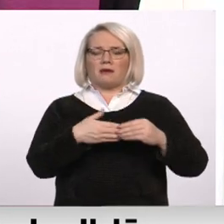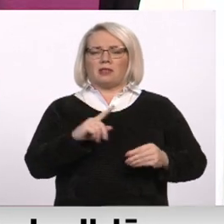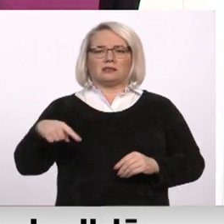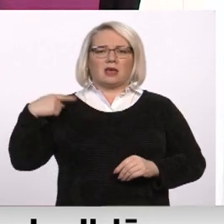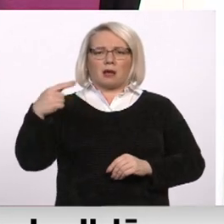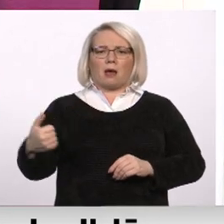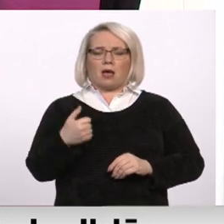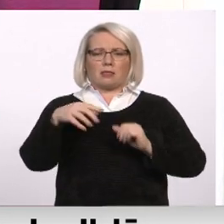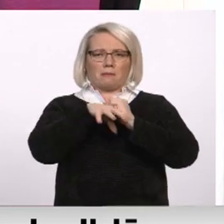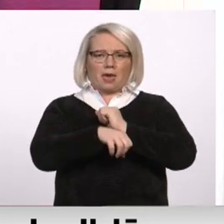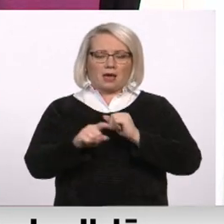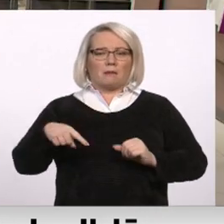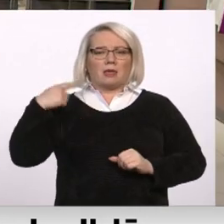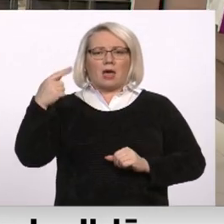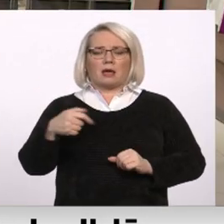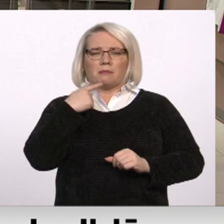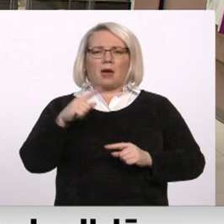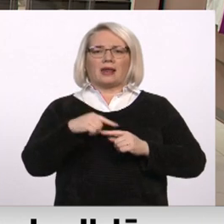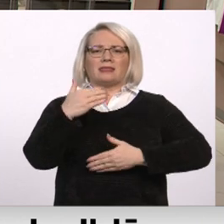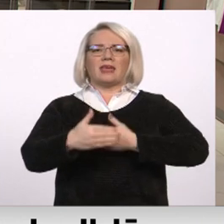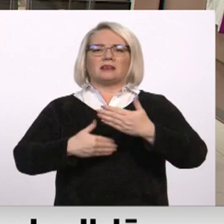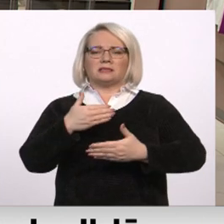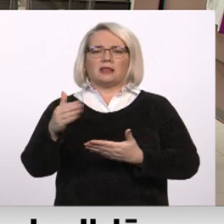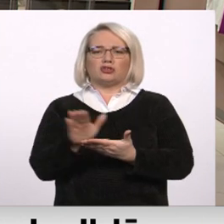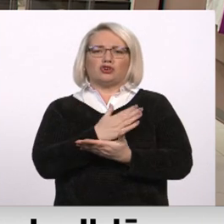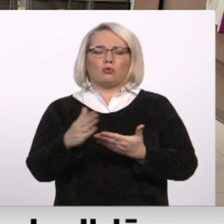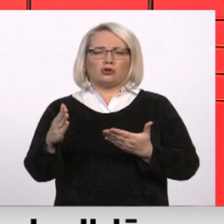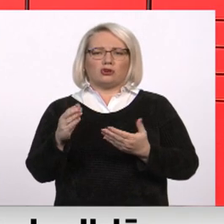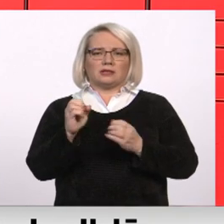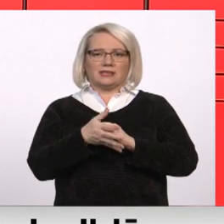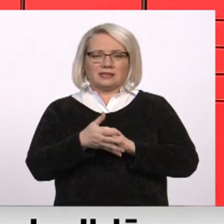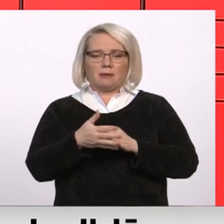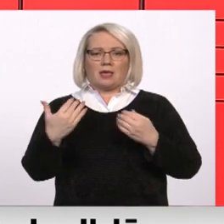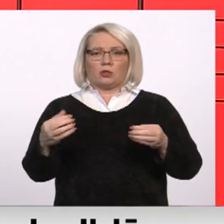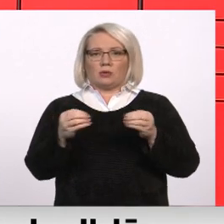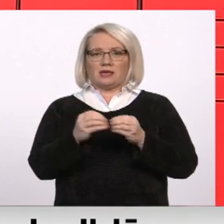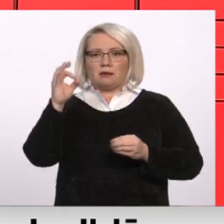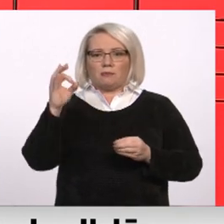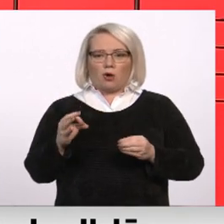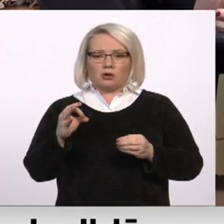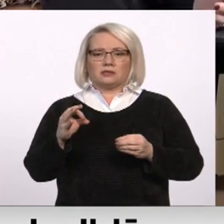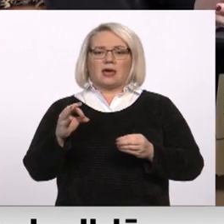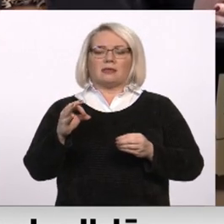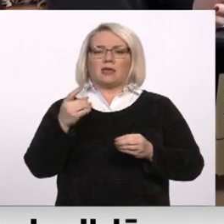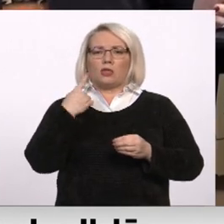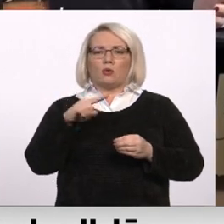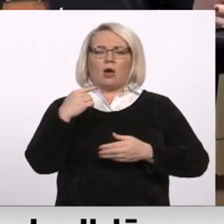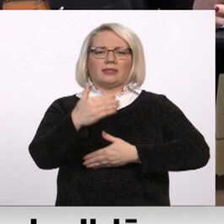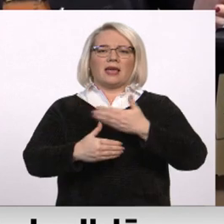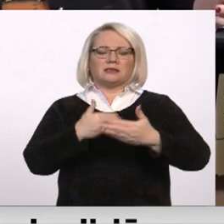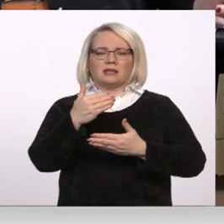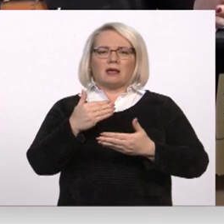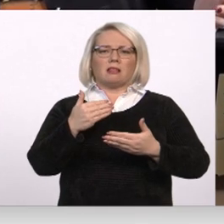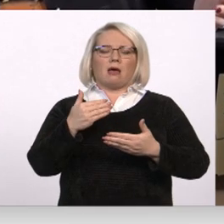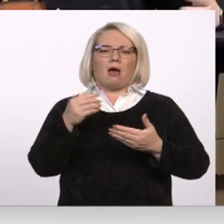Nākamgad plānots ieviest arī tekstila šķirošanas sistēmu. Šobrīd tikai apmēram 10% no tekstila atkritumiem tiek šķiroti. Pašvaldībām kopā ar